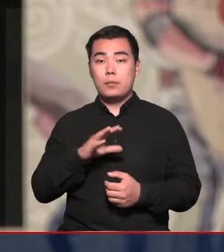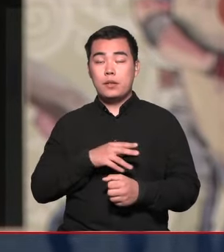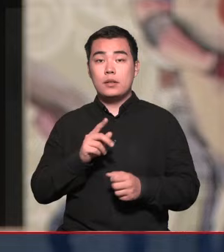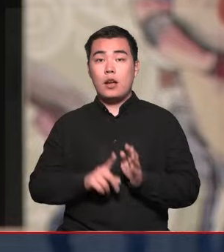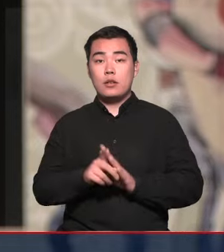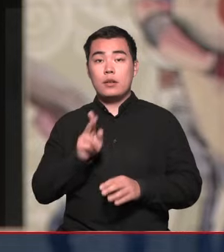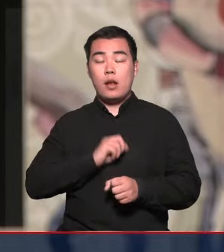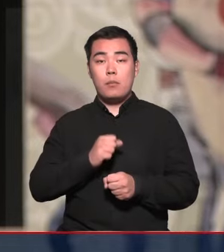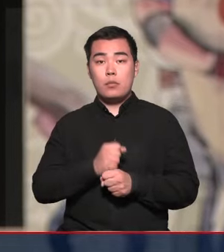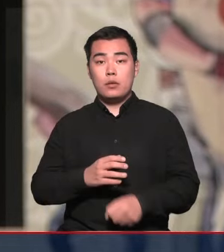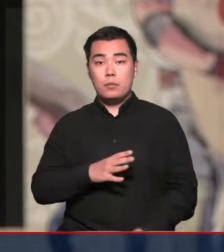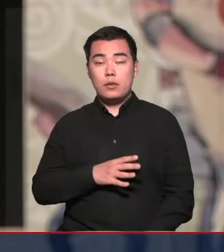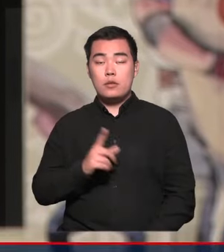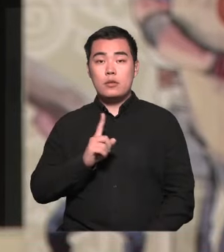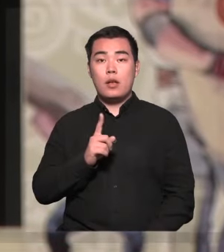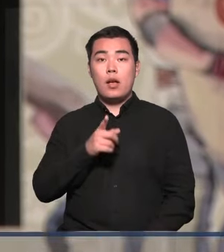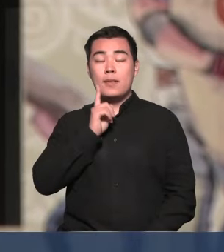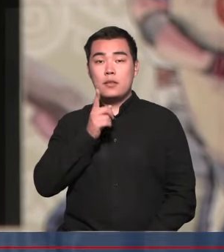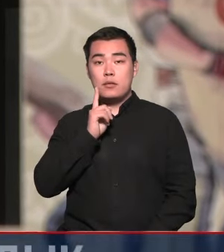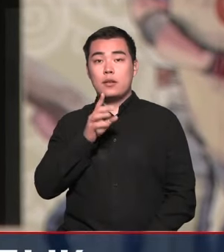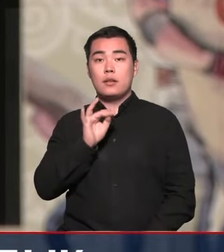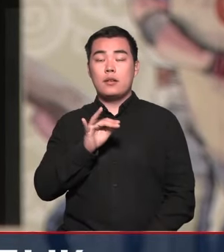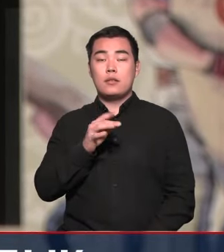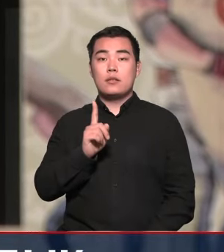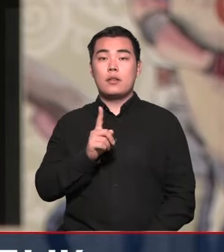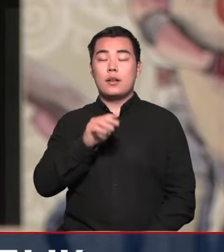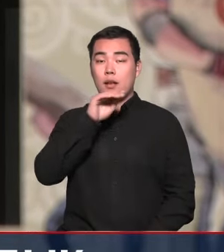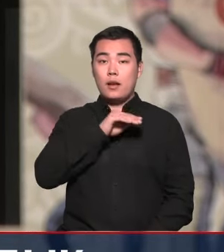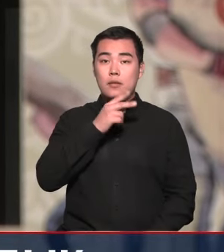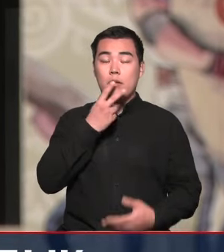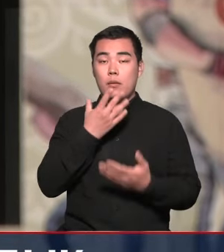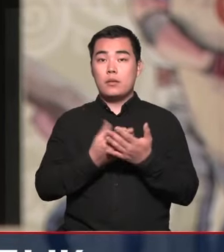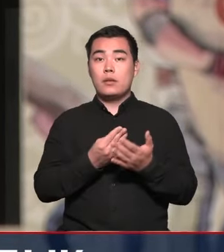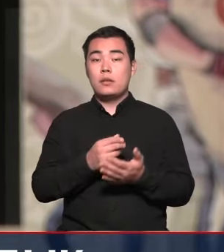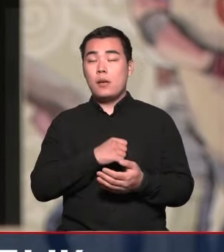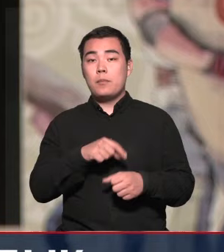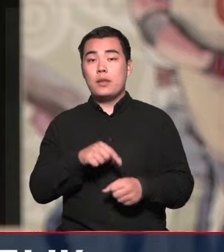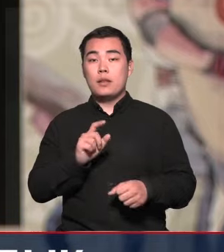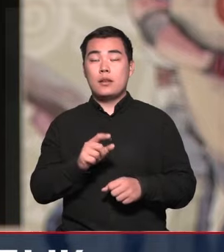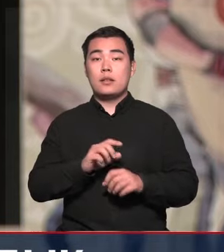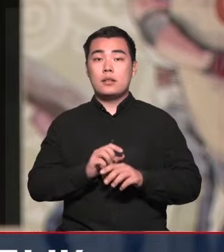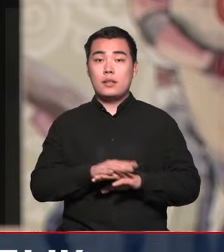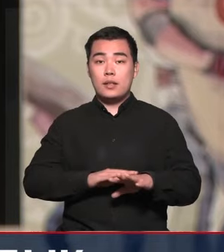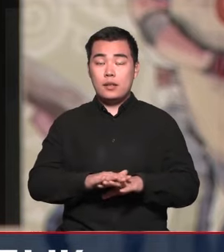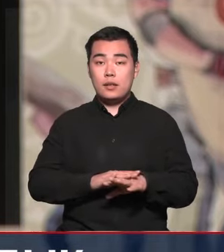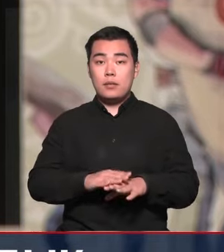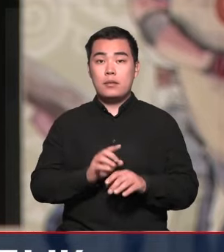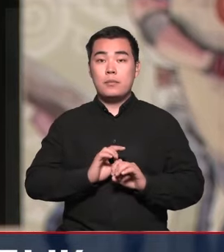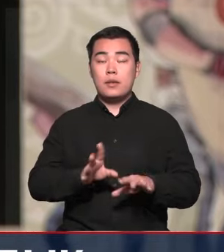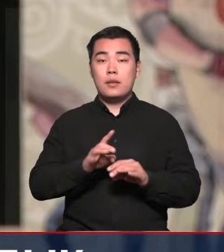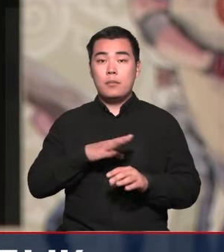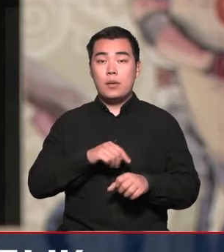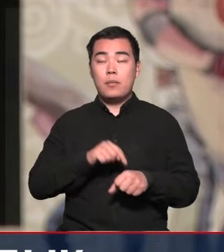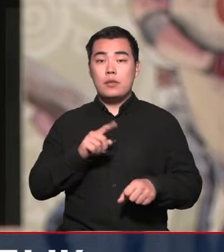бізде ерліктер, сонымен қатар сарапшылар өз пікірін айтып жатты. Ол жерден 100-ден